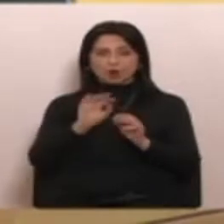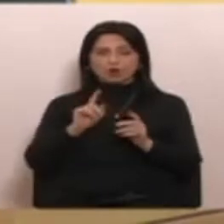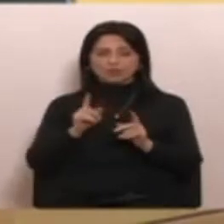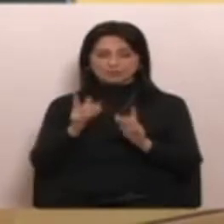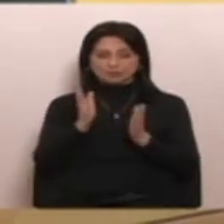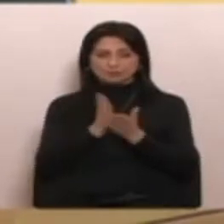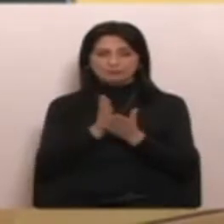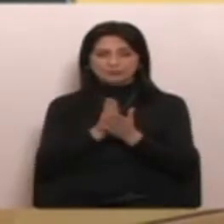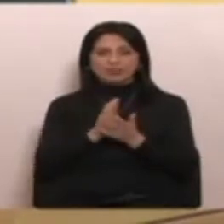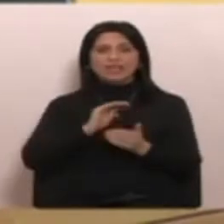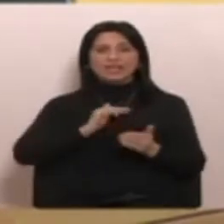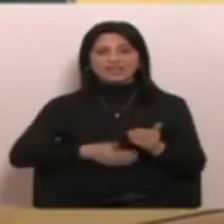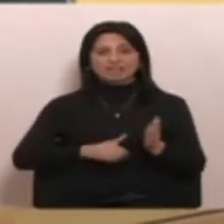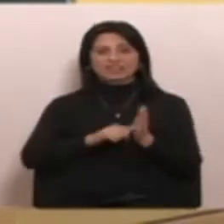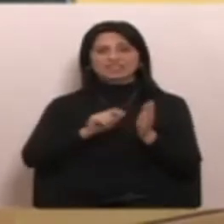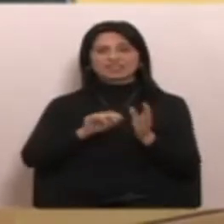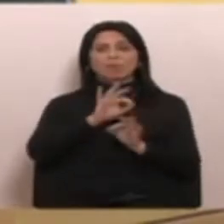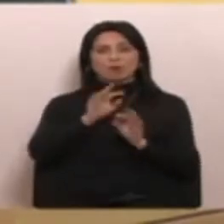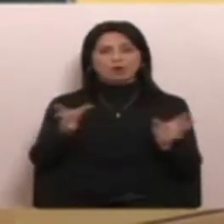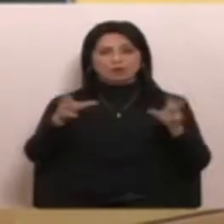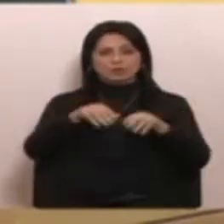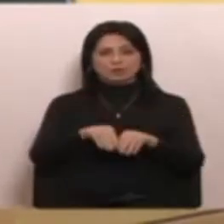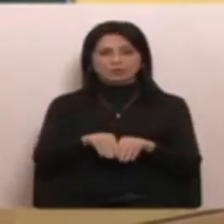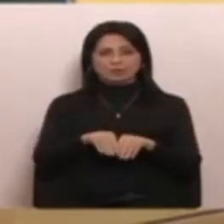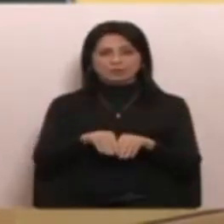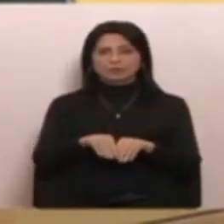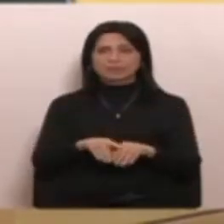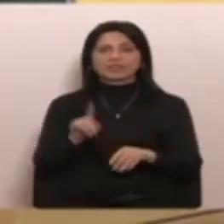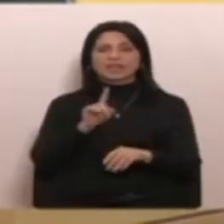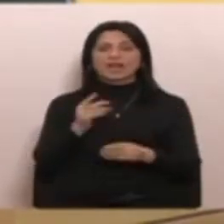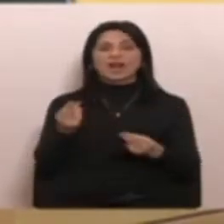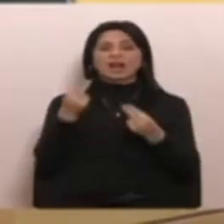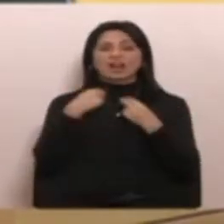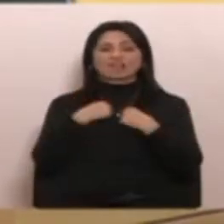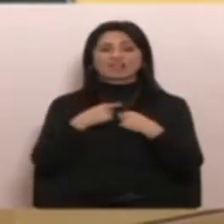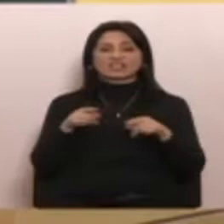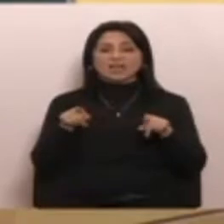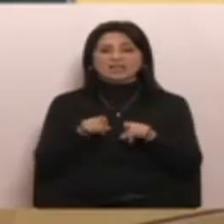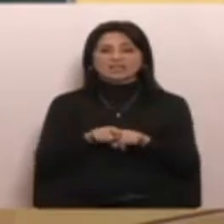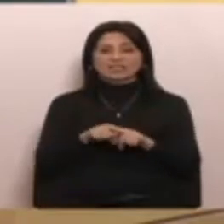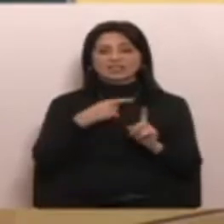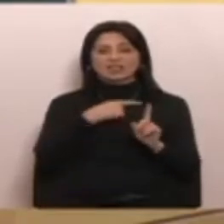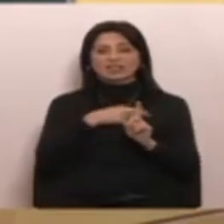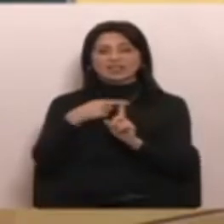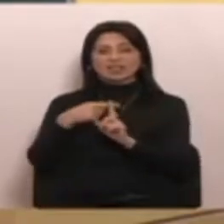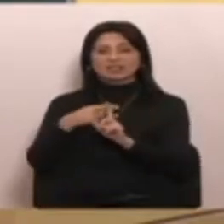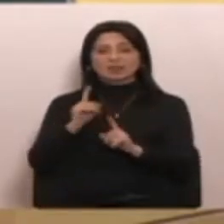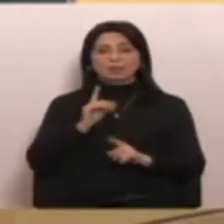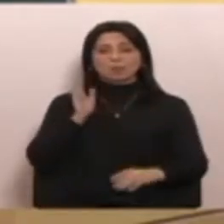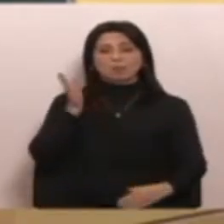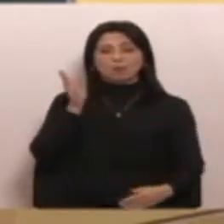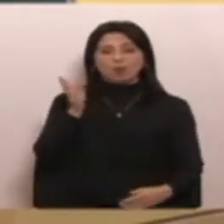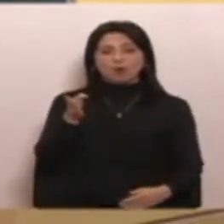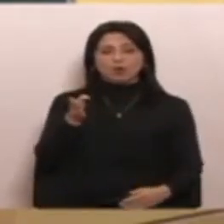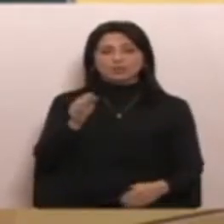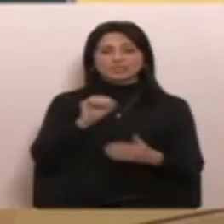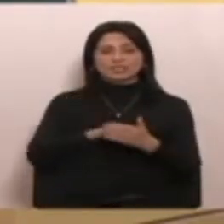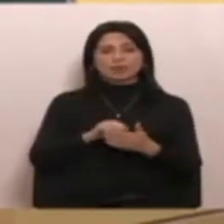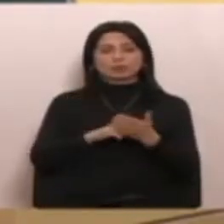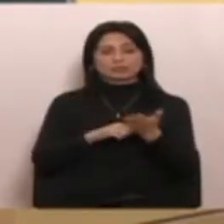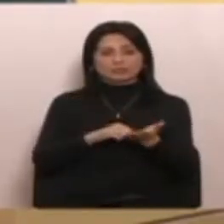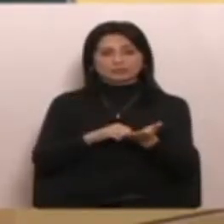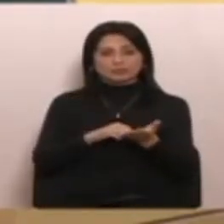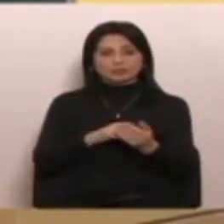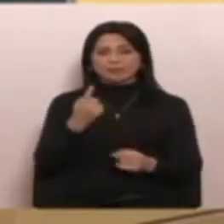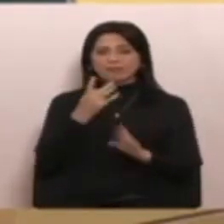ისე კერძო საინვესტიციო პროექტებით. რა გვაძლევს ასეთი დადებითი მოლოდინის საფუძველს?